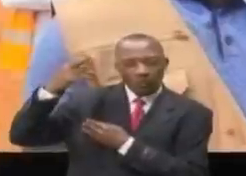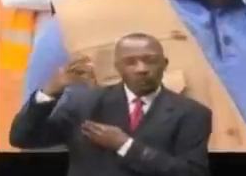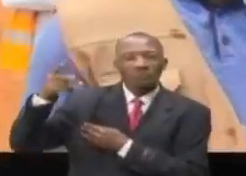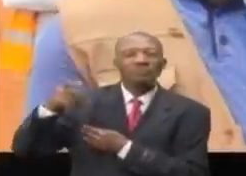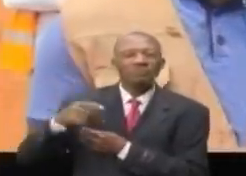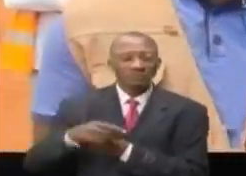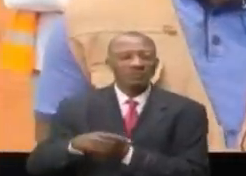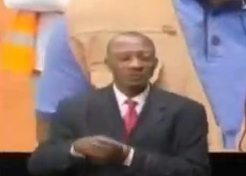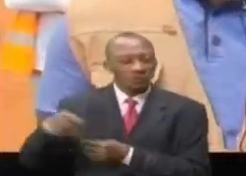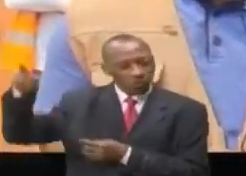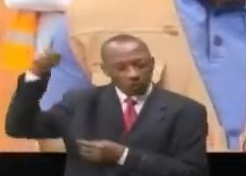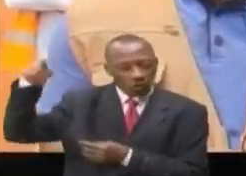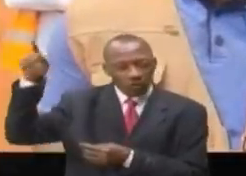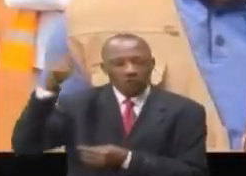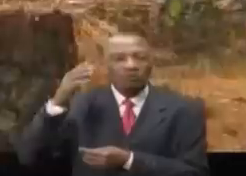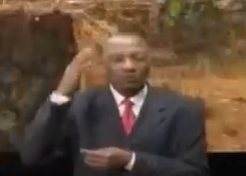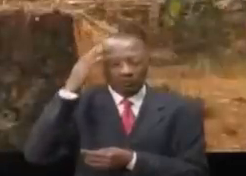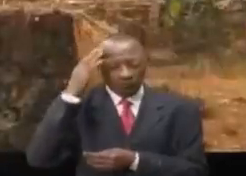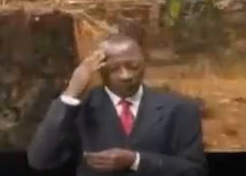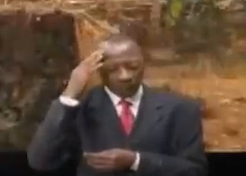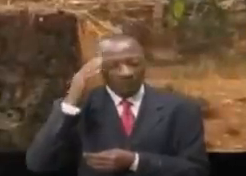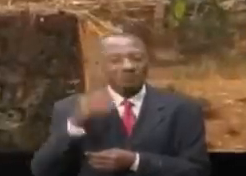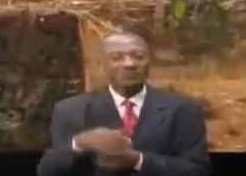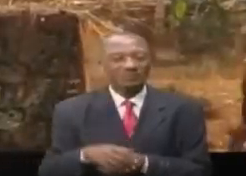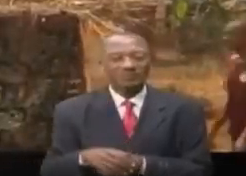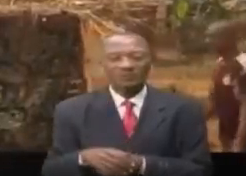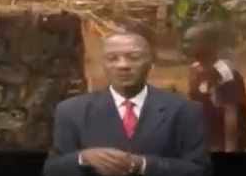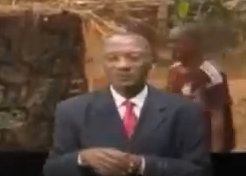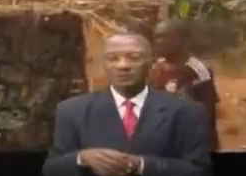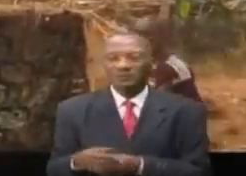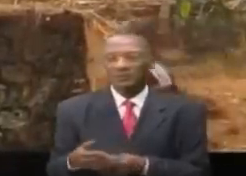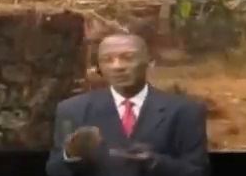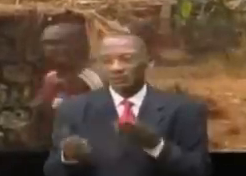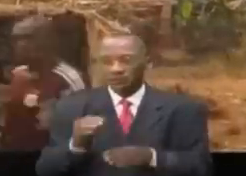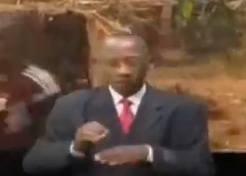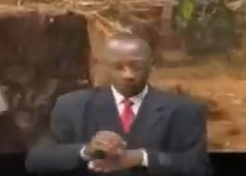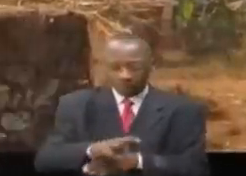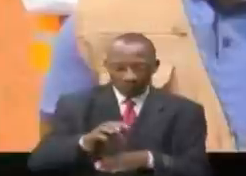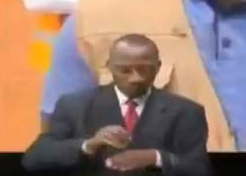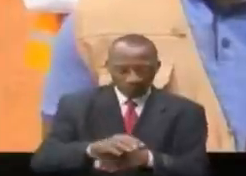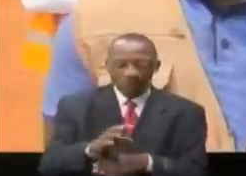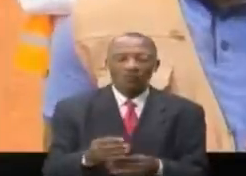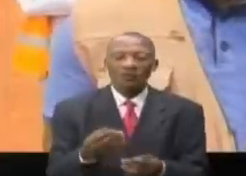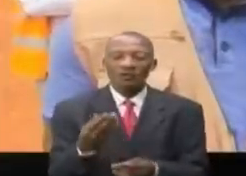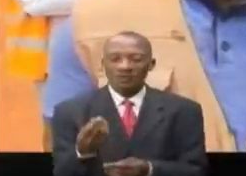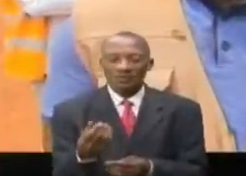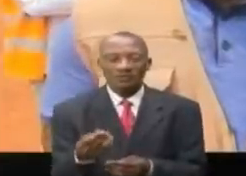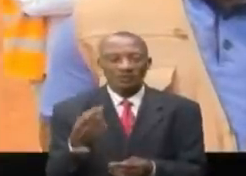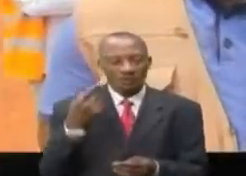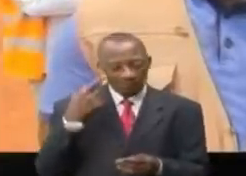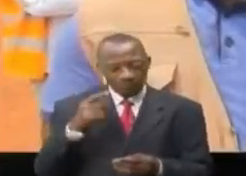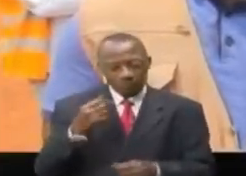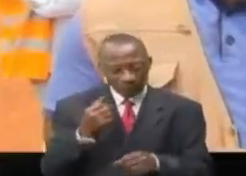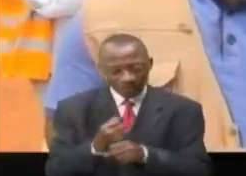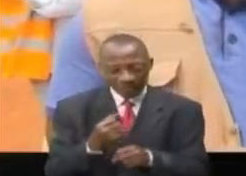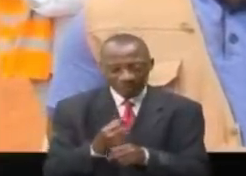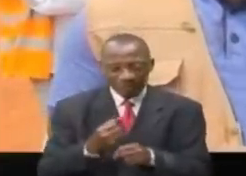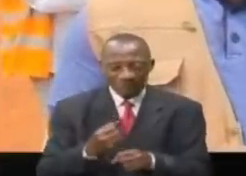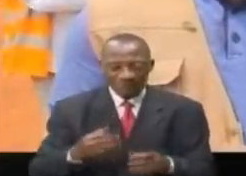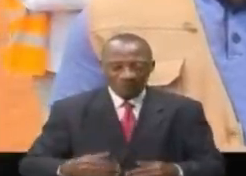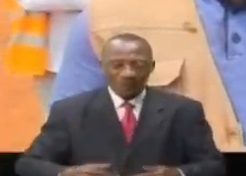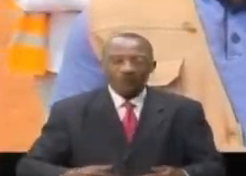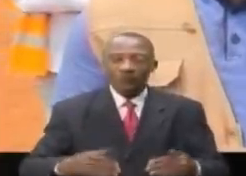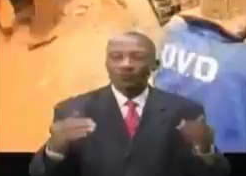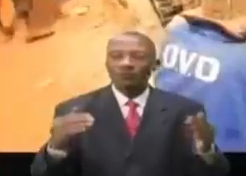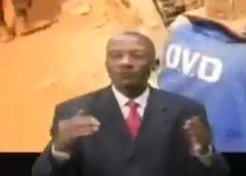BTC, par un rapport, je pense qu'elle est en train de